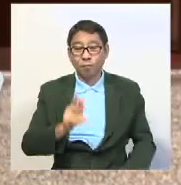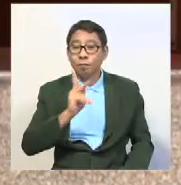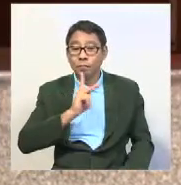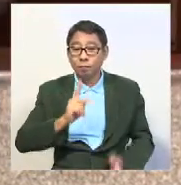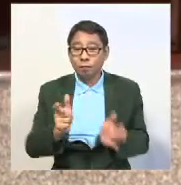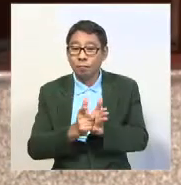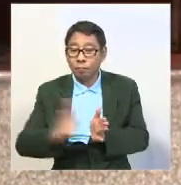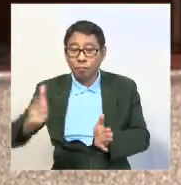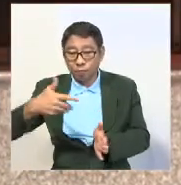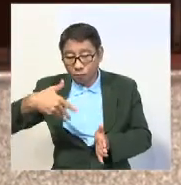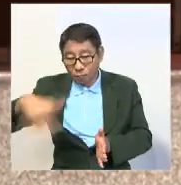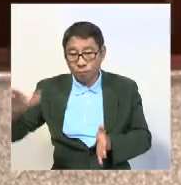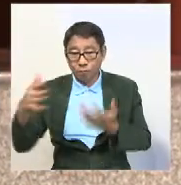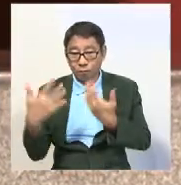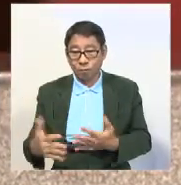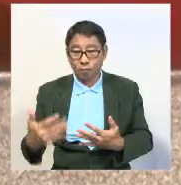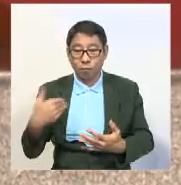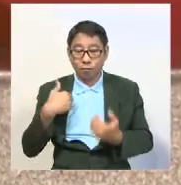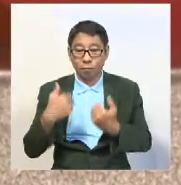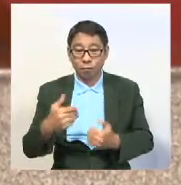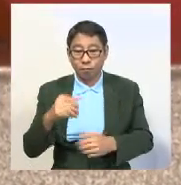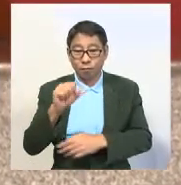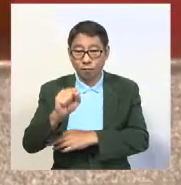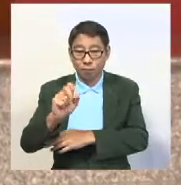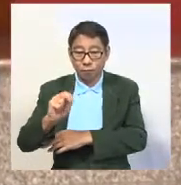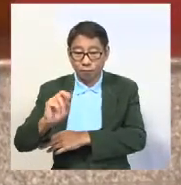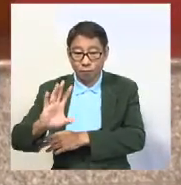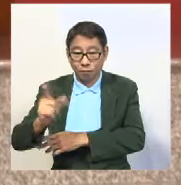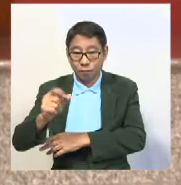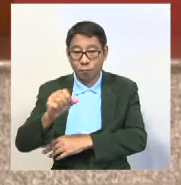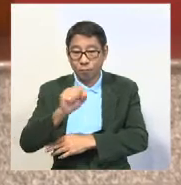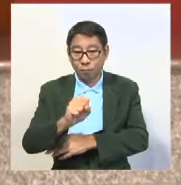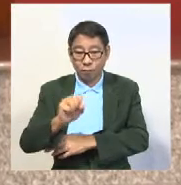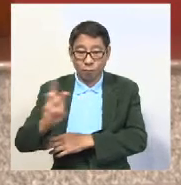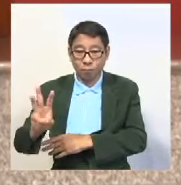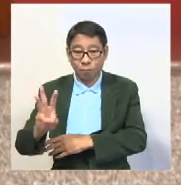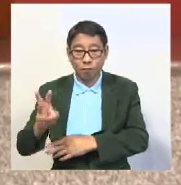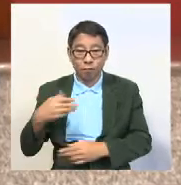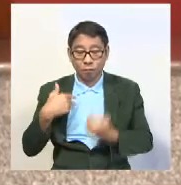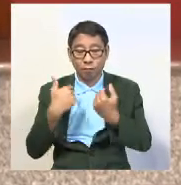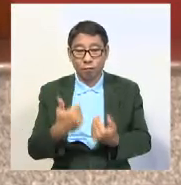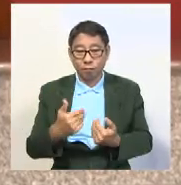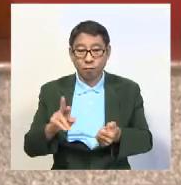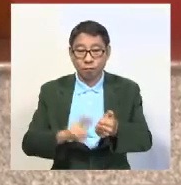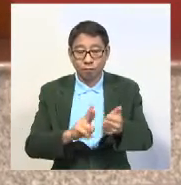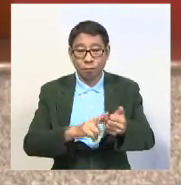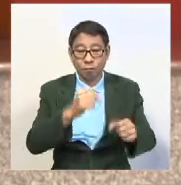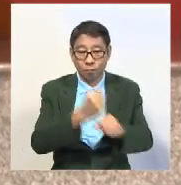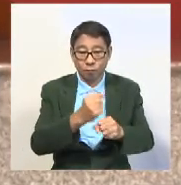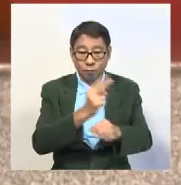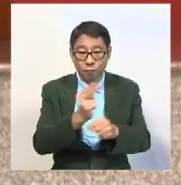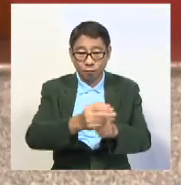นะไปเป็นสนช.มั้งเป็นสว.เพราะฉะนั้นก็รองทำหน้าที่อยู่นะ